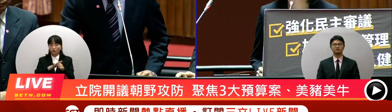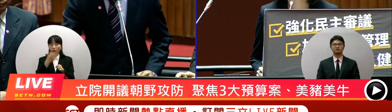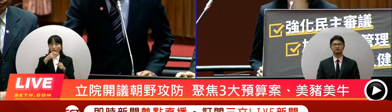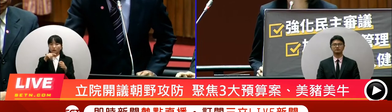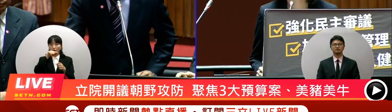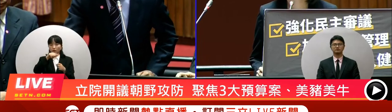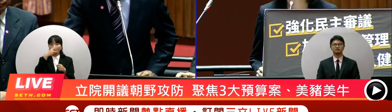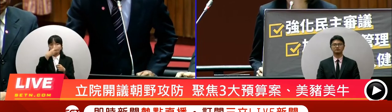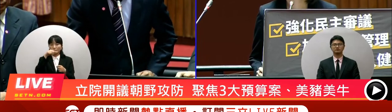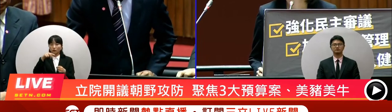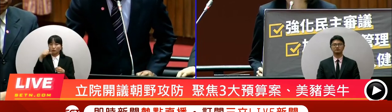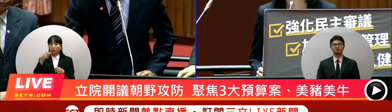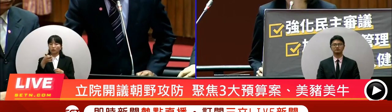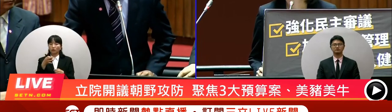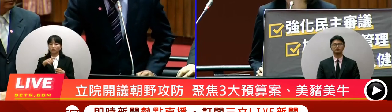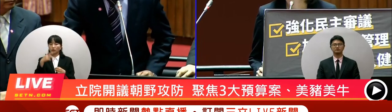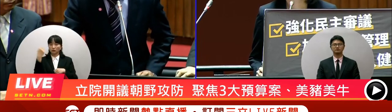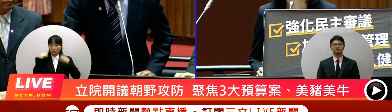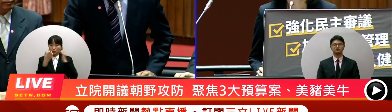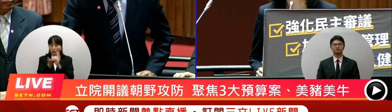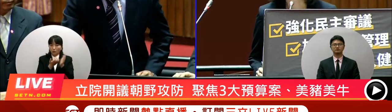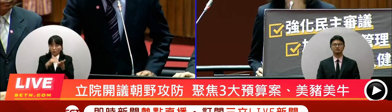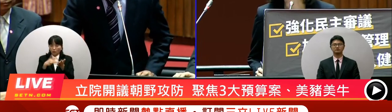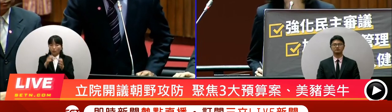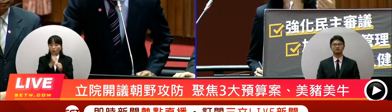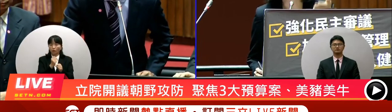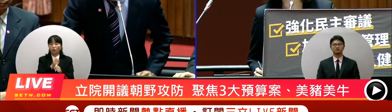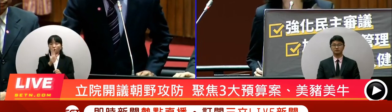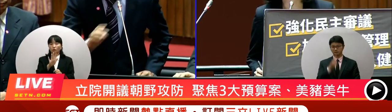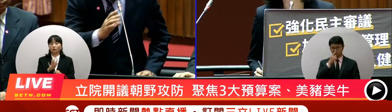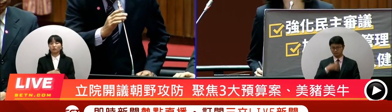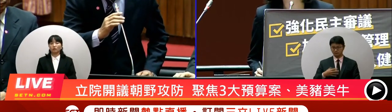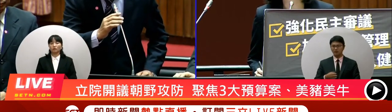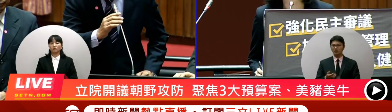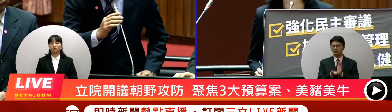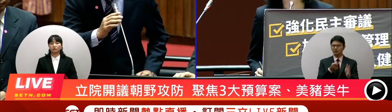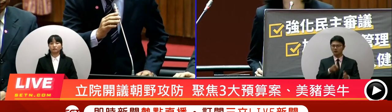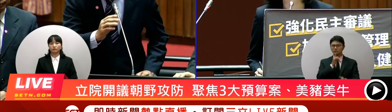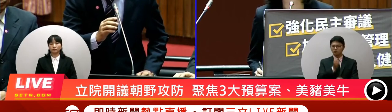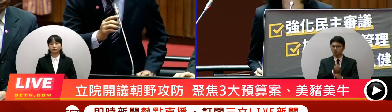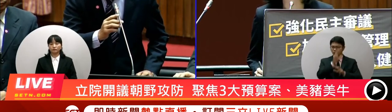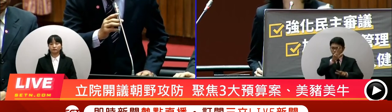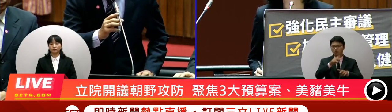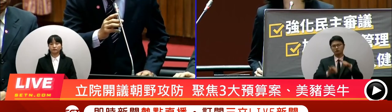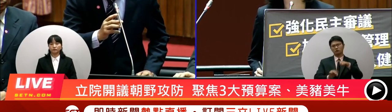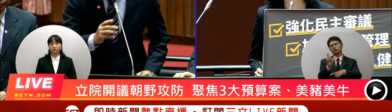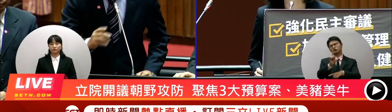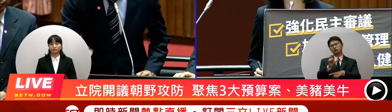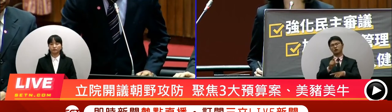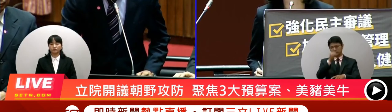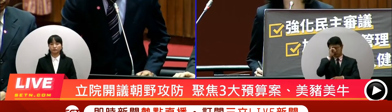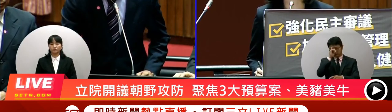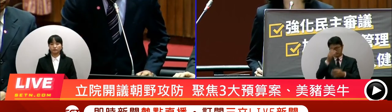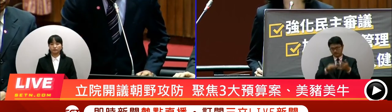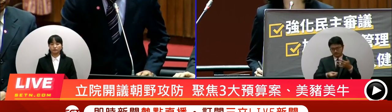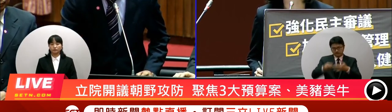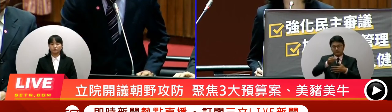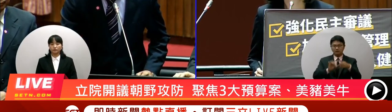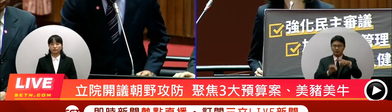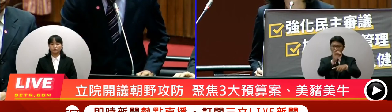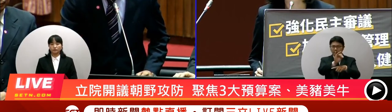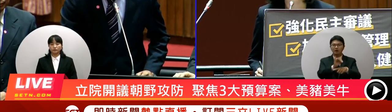那这个目前早已有编这样的一个预算在执行。 是，了解。那刚刚提到这个落实率当然是60%嘛，那未来希望提高100%嘛，因为要需要禁止所